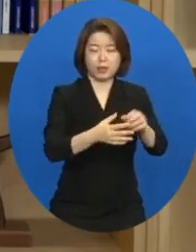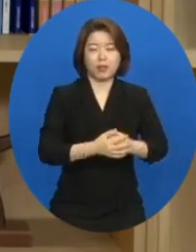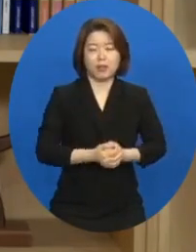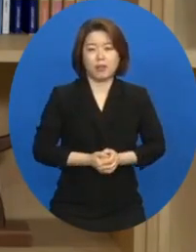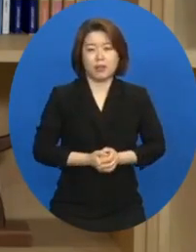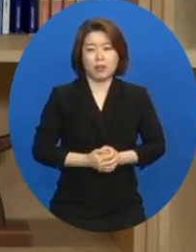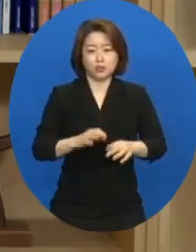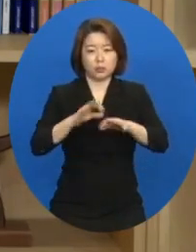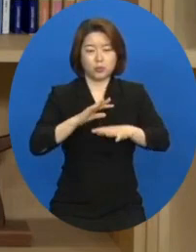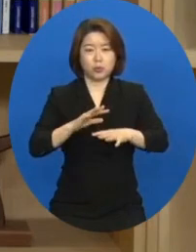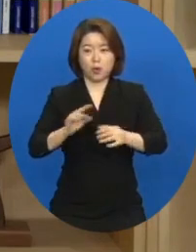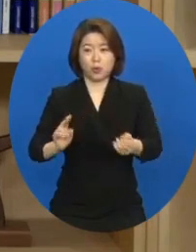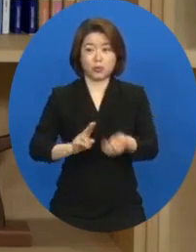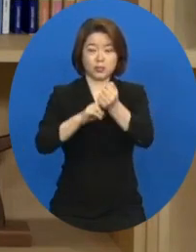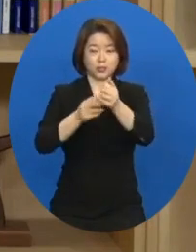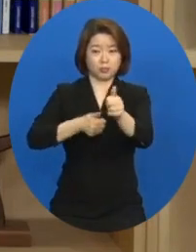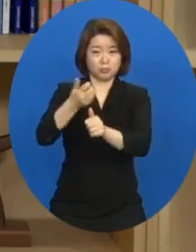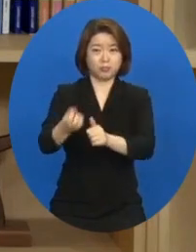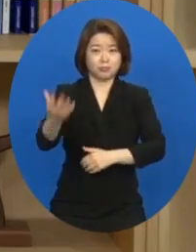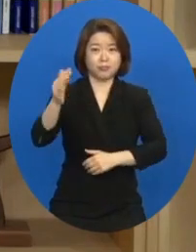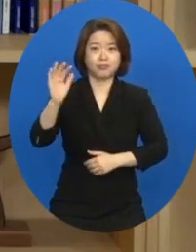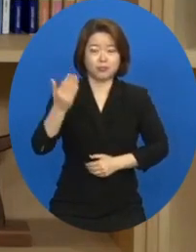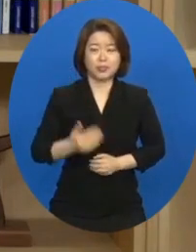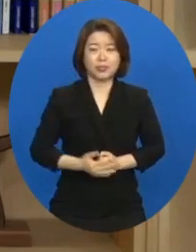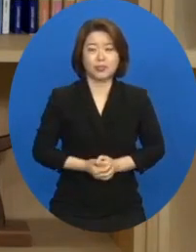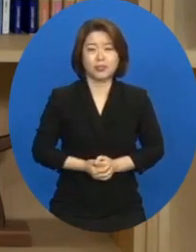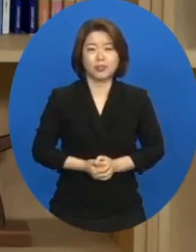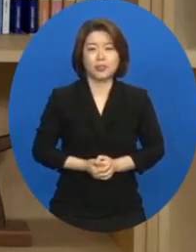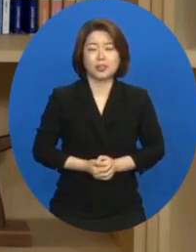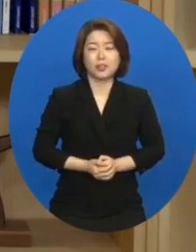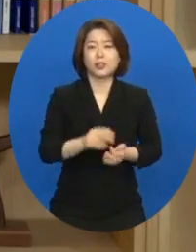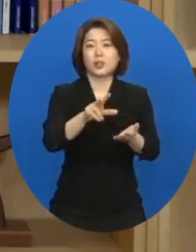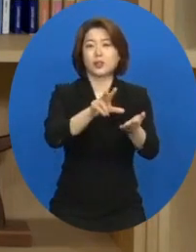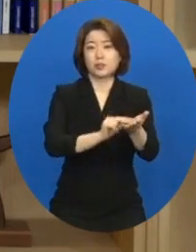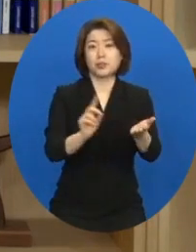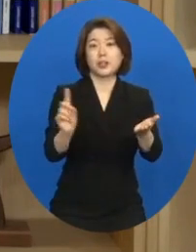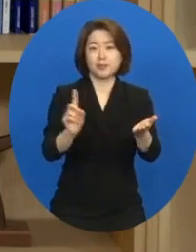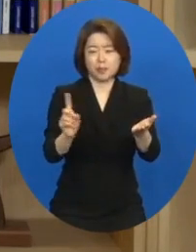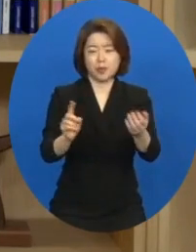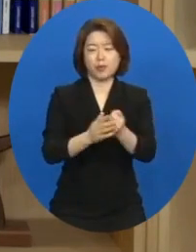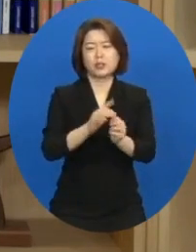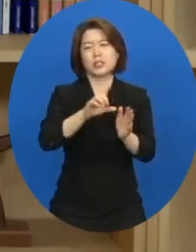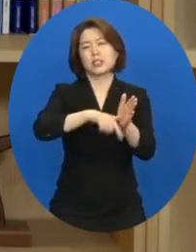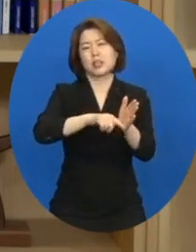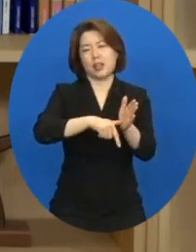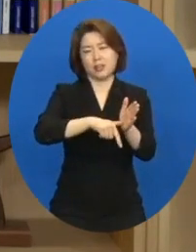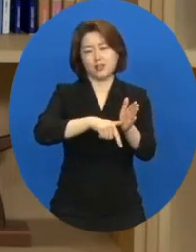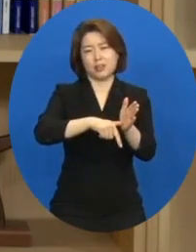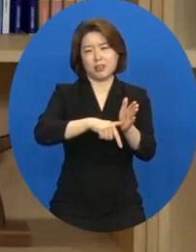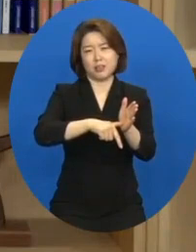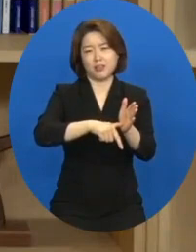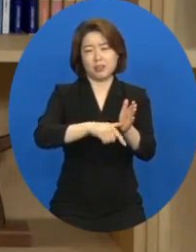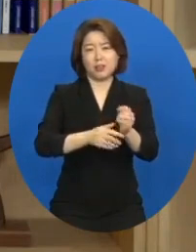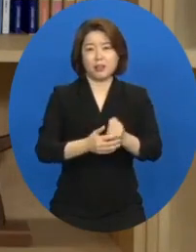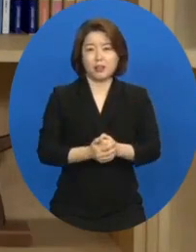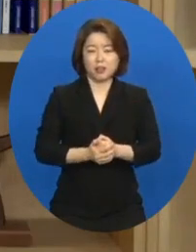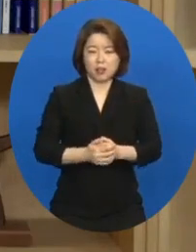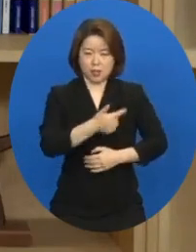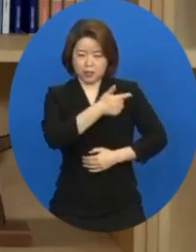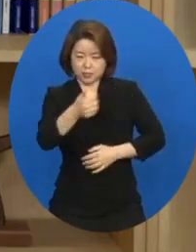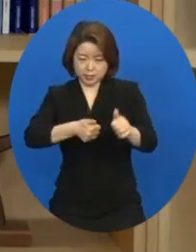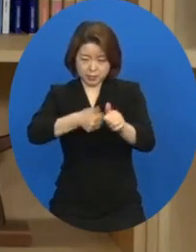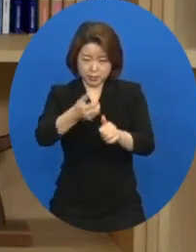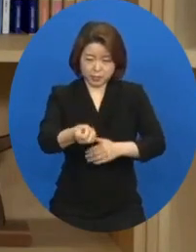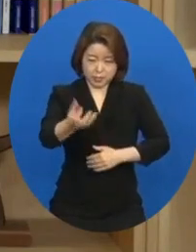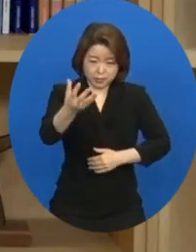승리가 일어나게 된 거죠 근데 문제는 시간이었습니다 대 승리를 거두고